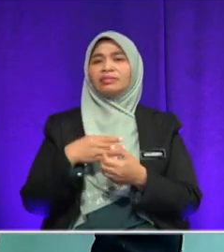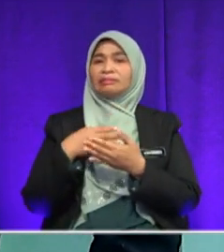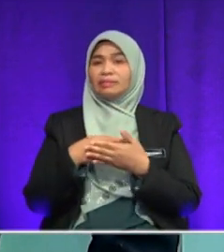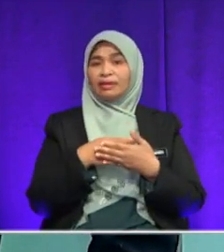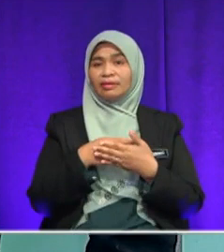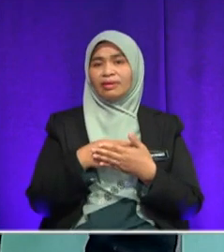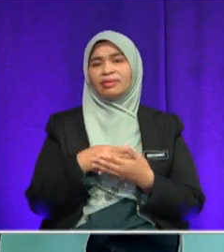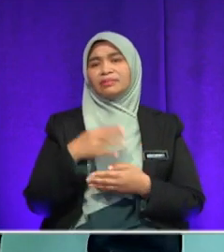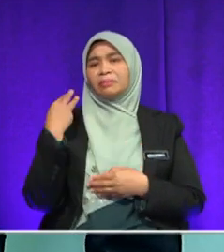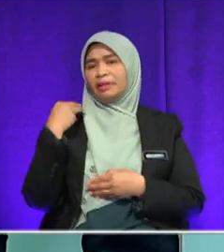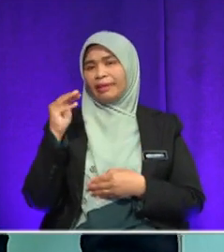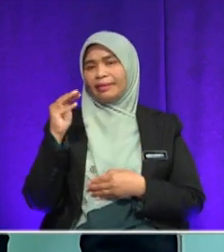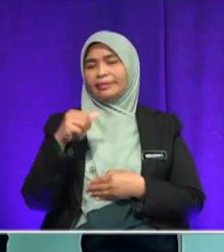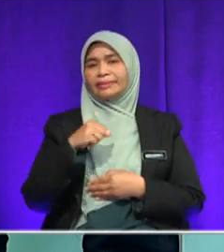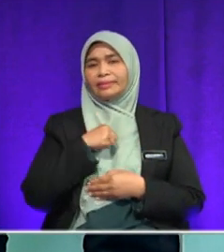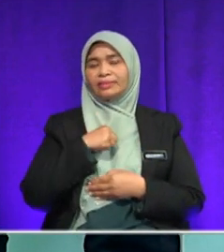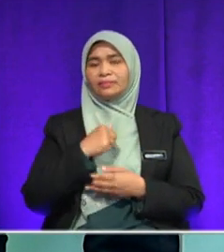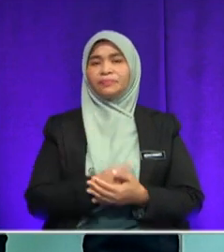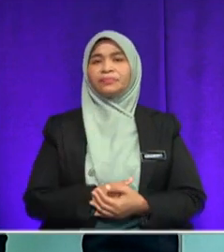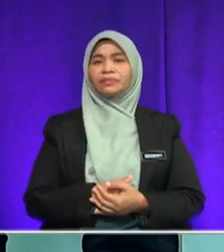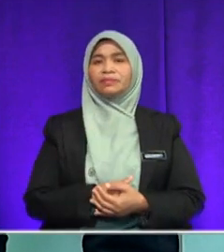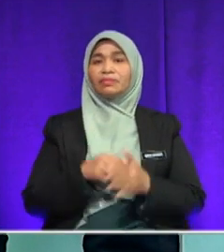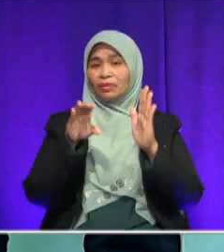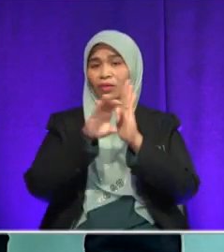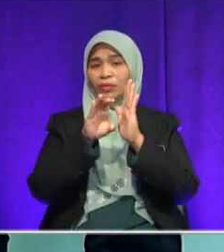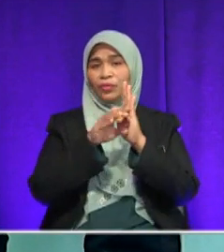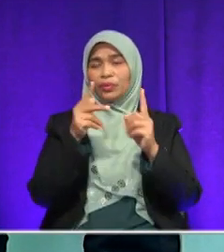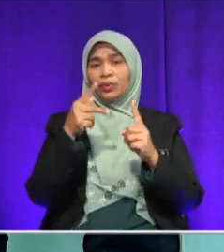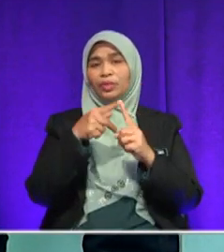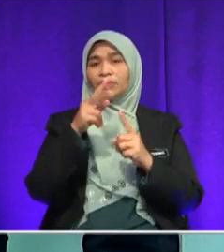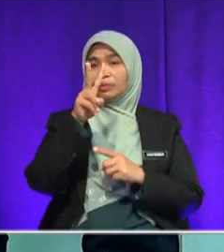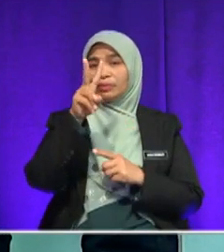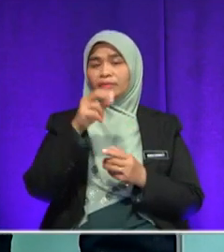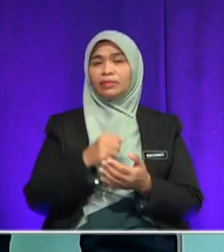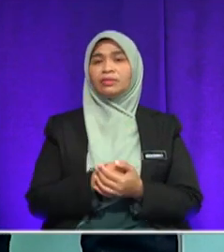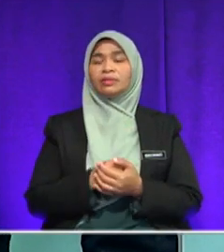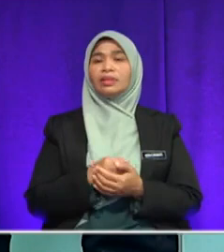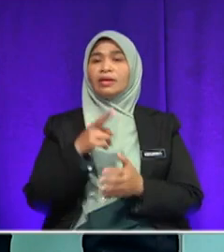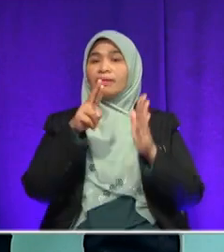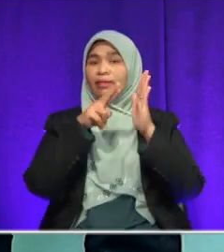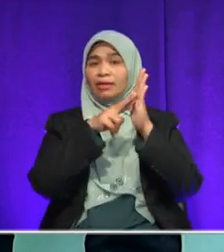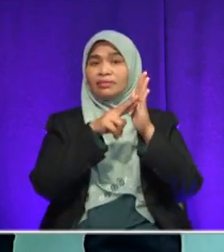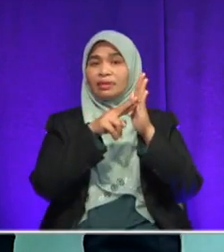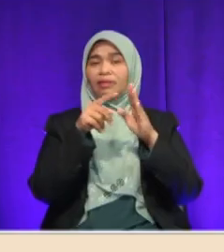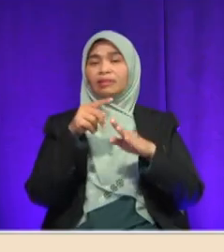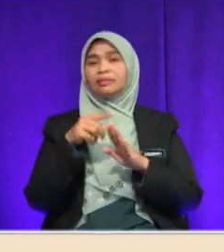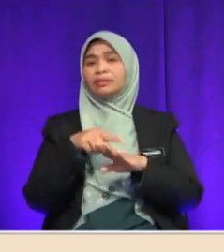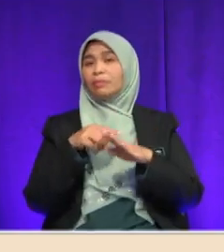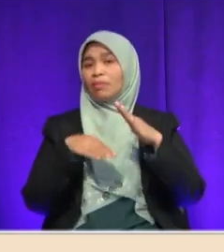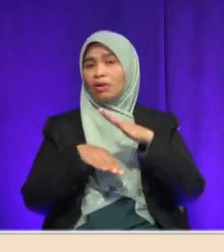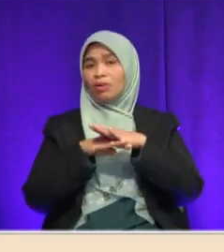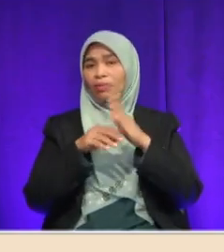beg sekolah akan meningkat. Okey, contoh yang kedua. Soalan yang kedua, rajah di bawah menunjukkan